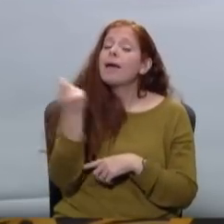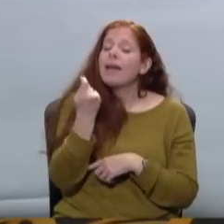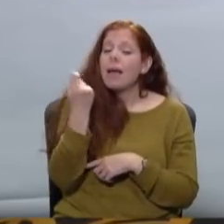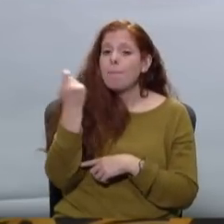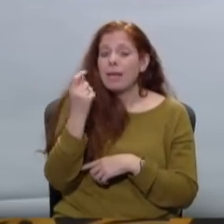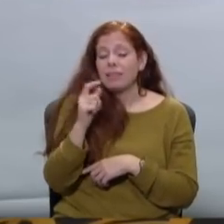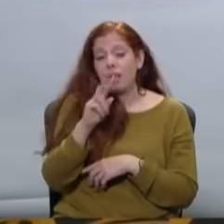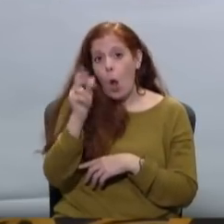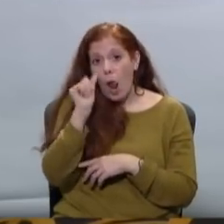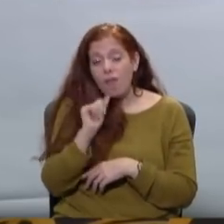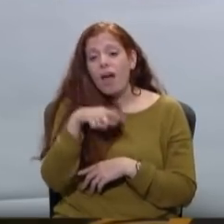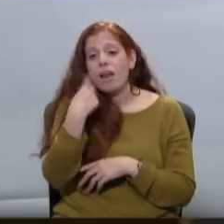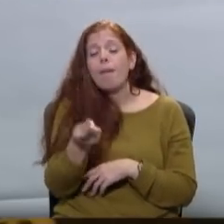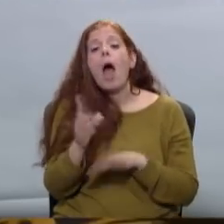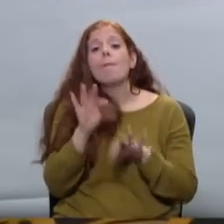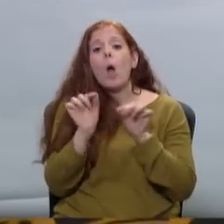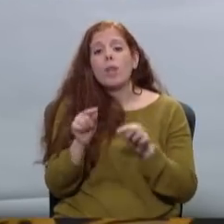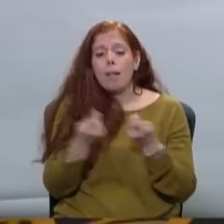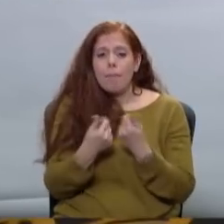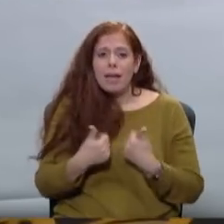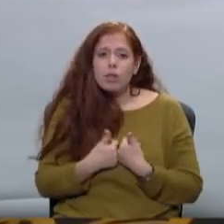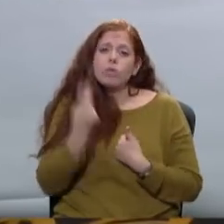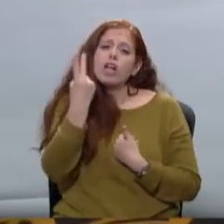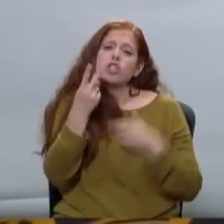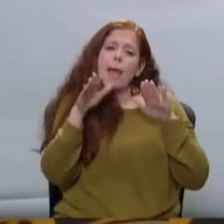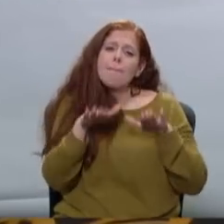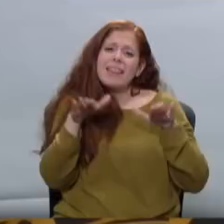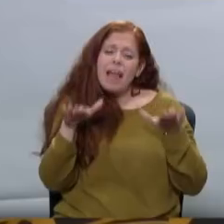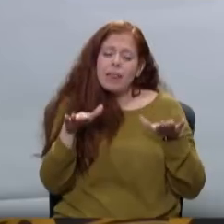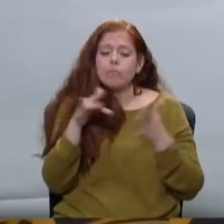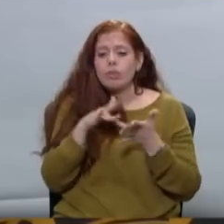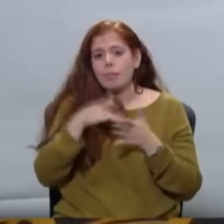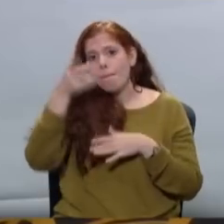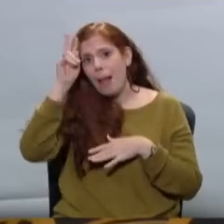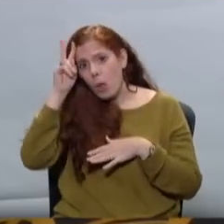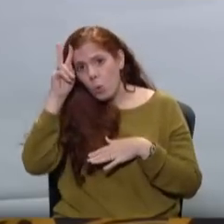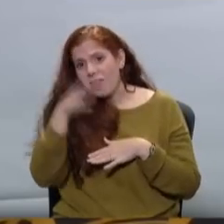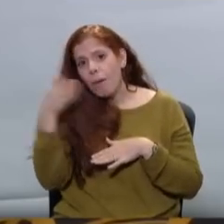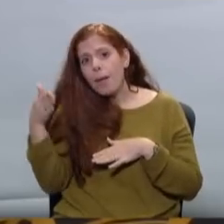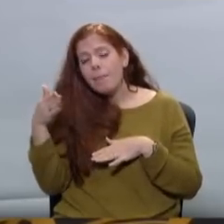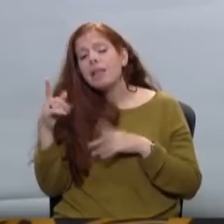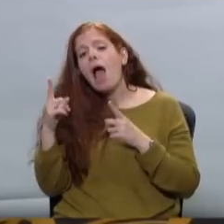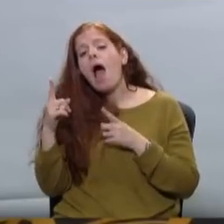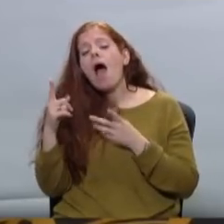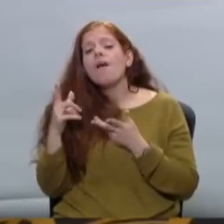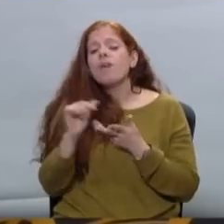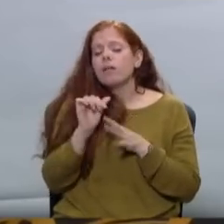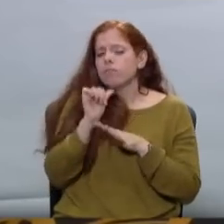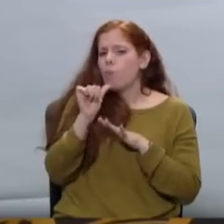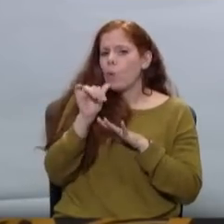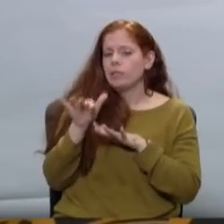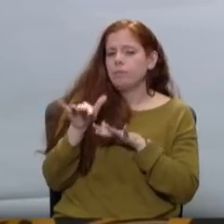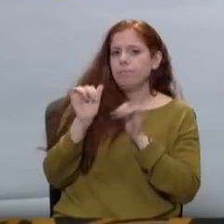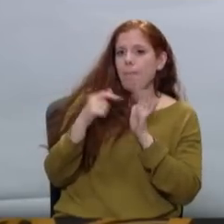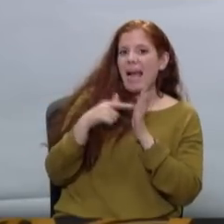הערב, הבחירות האלה מבחינתנו הם על שני מנדטים שנמצאים בליכוד ובימינה, אבל סולדים מההסתבכות המשפטית של